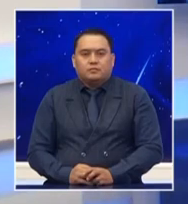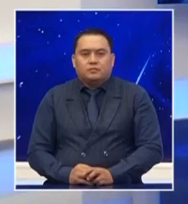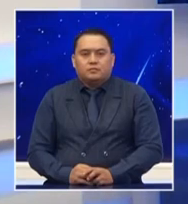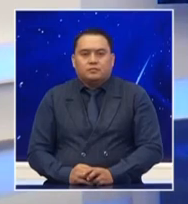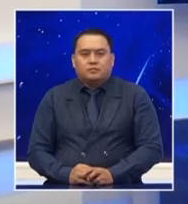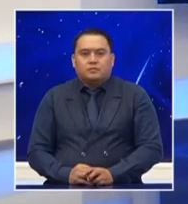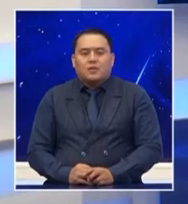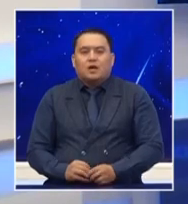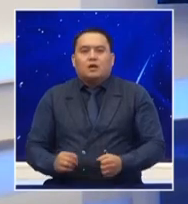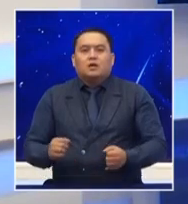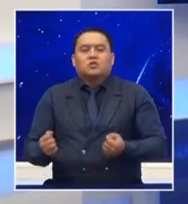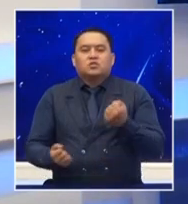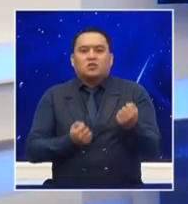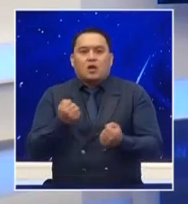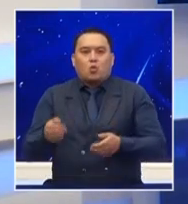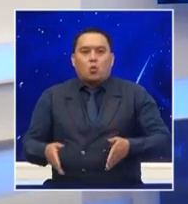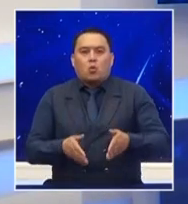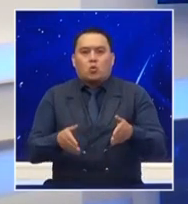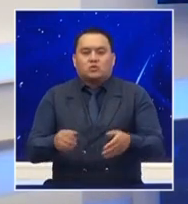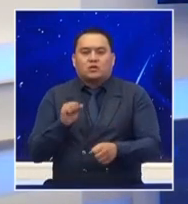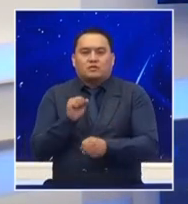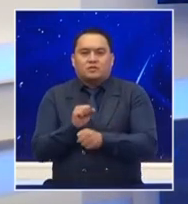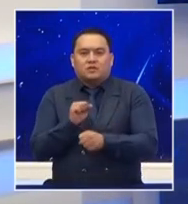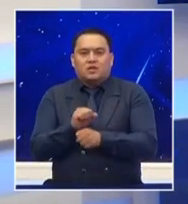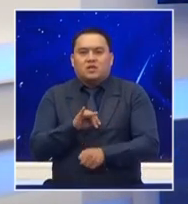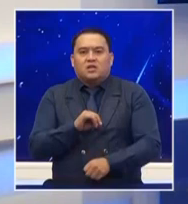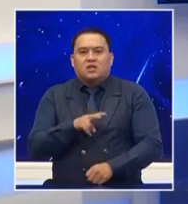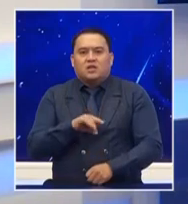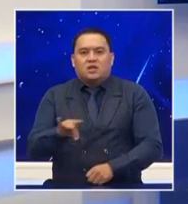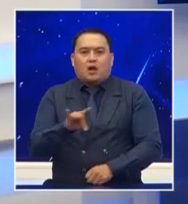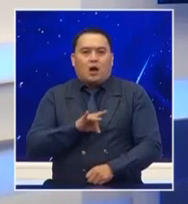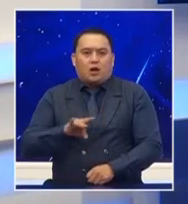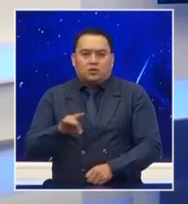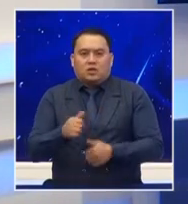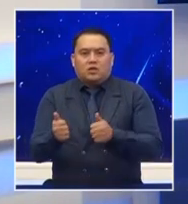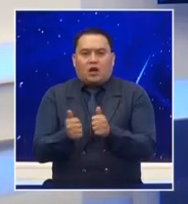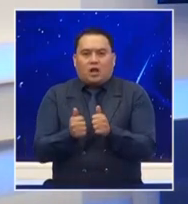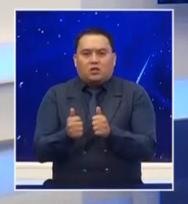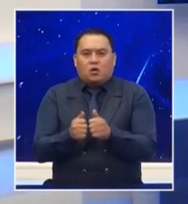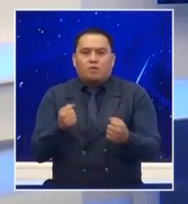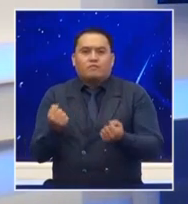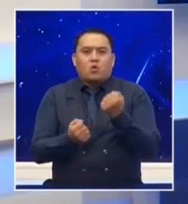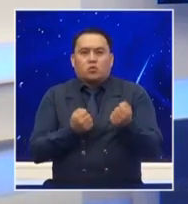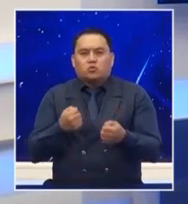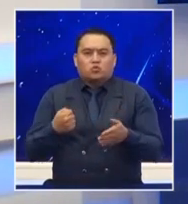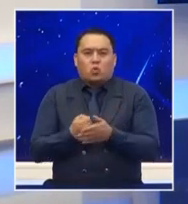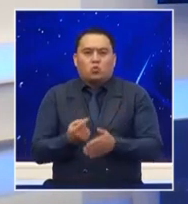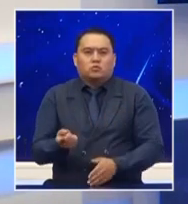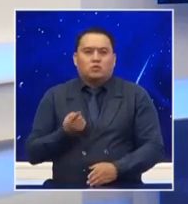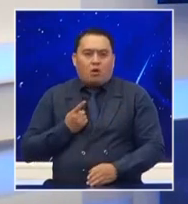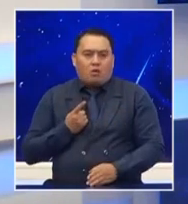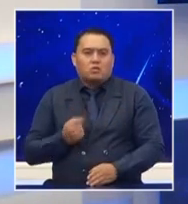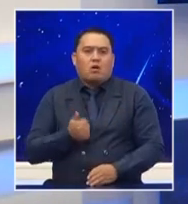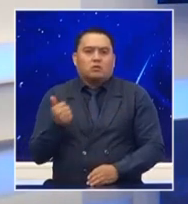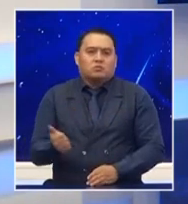Дорожные заторы стали проблемой для жителей села Ашыбулак Илийского района. До близлежащих мест автолюбители добираются часами.